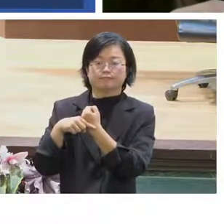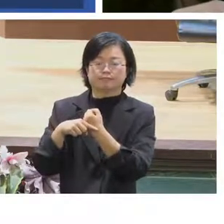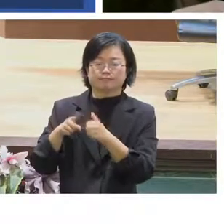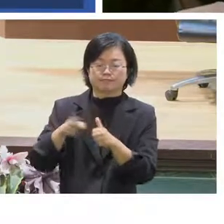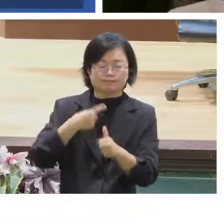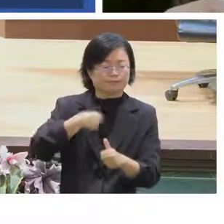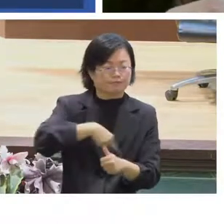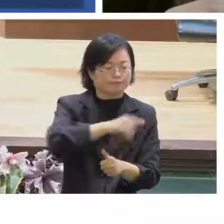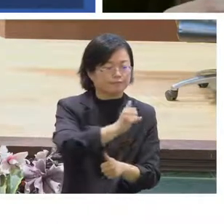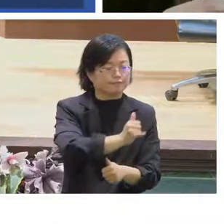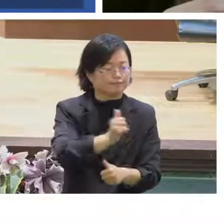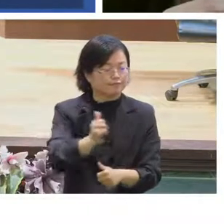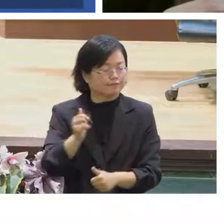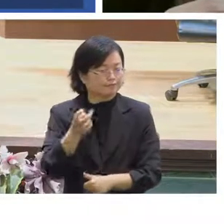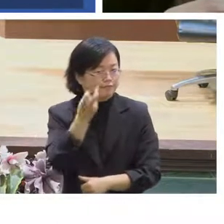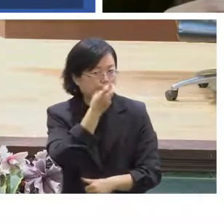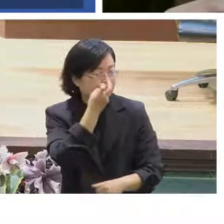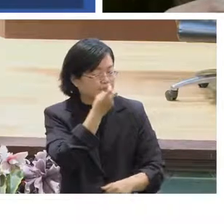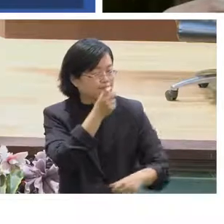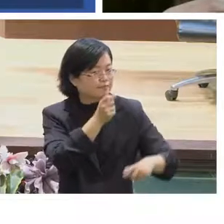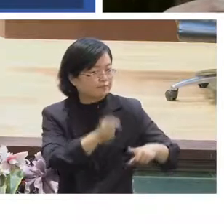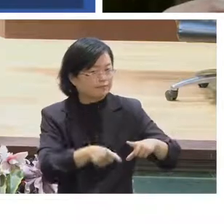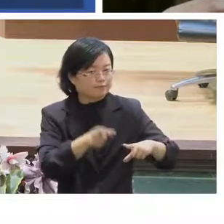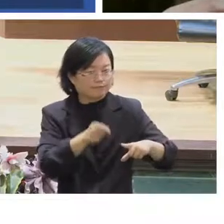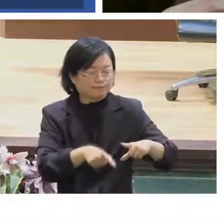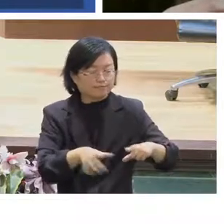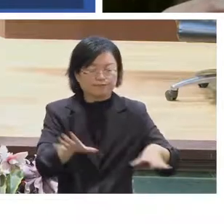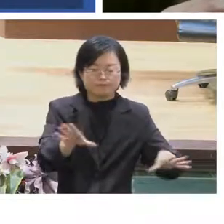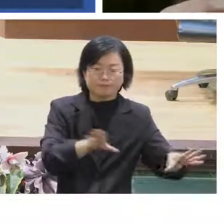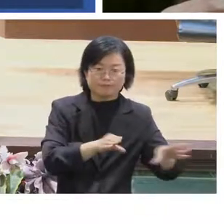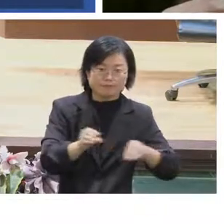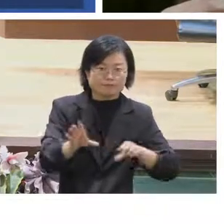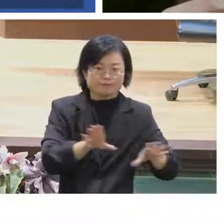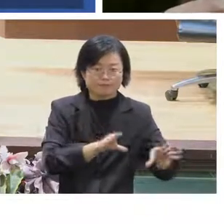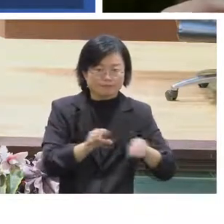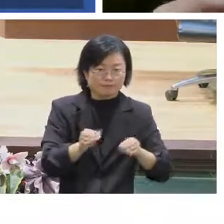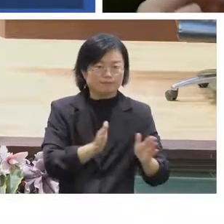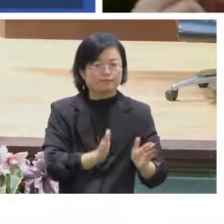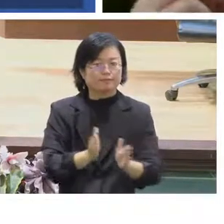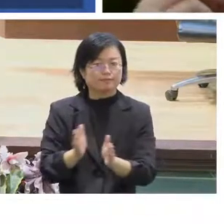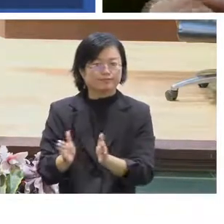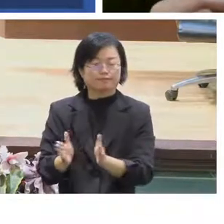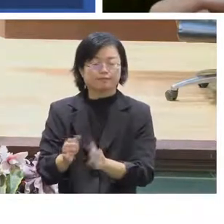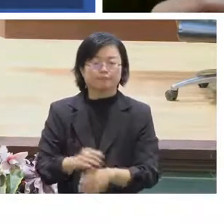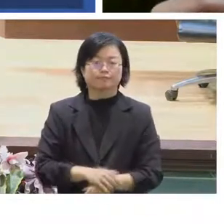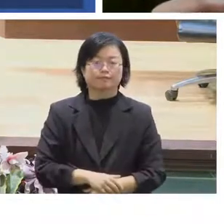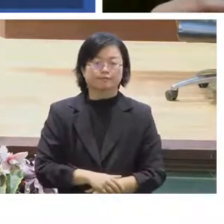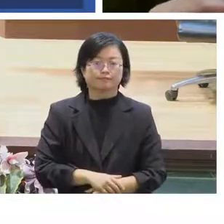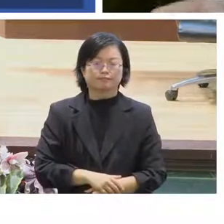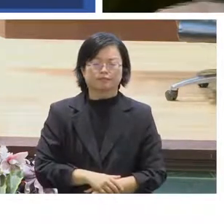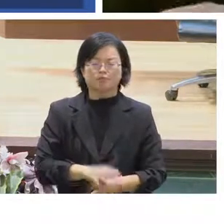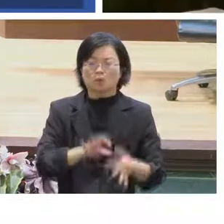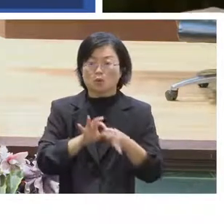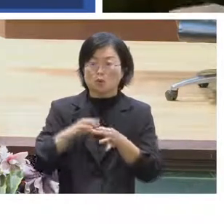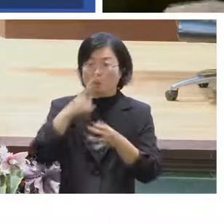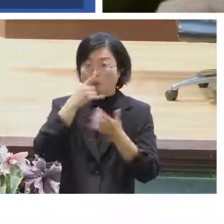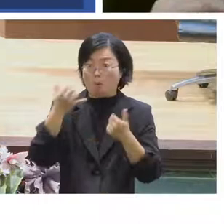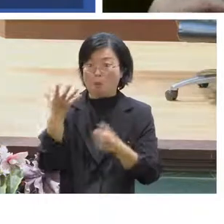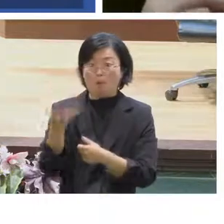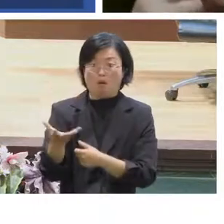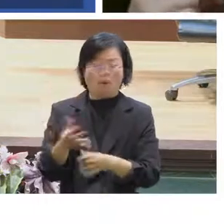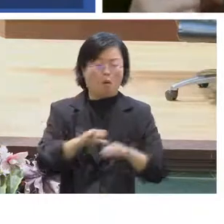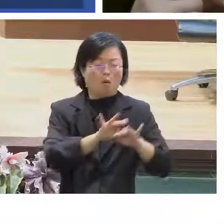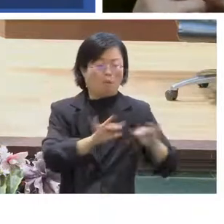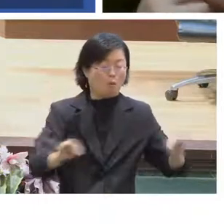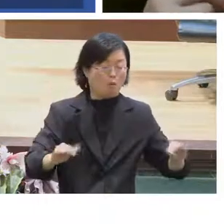阅一些公司资料的一个部分，因为我们很多关于土地啊、房屋